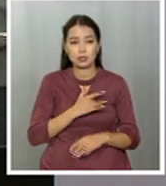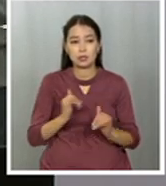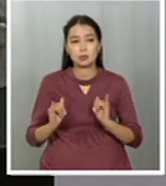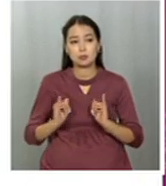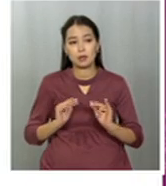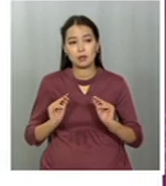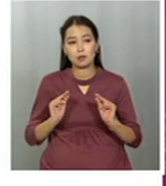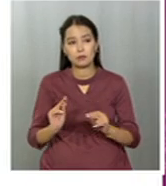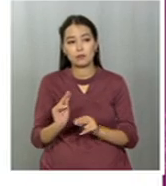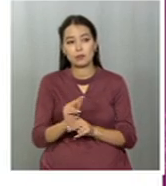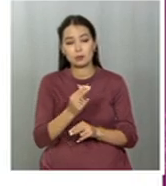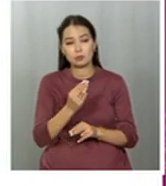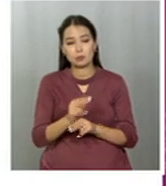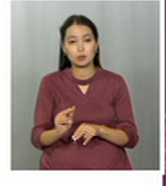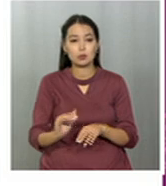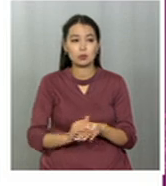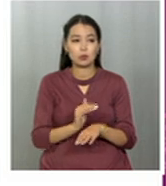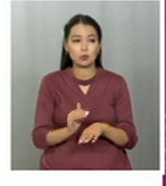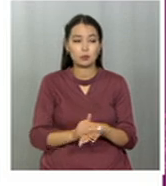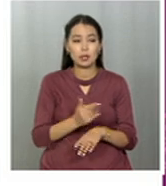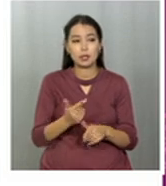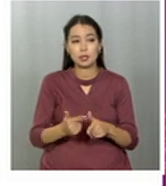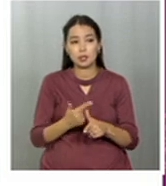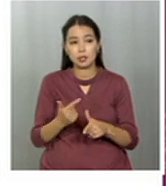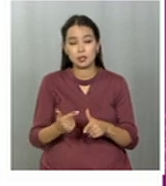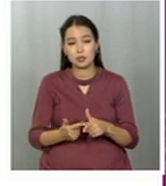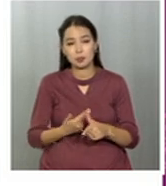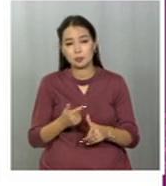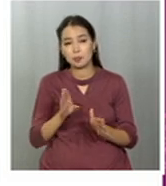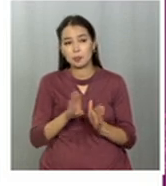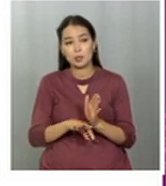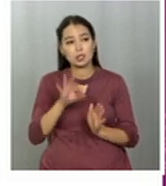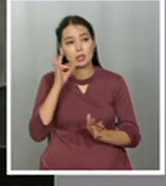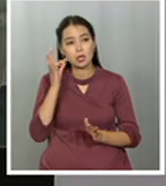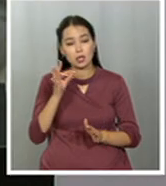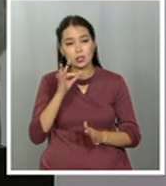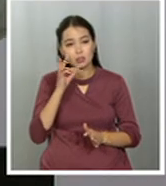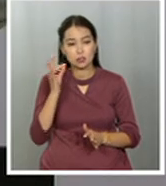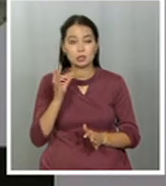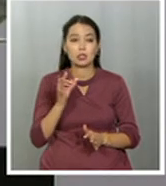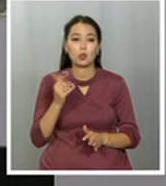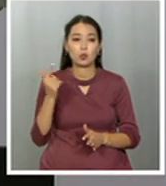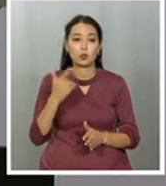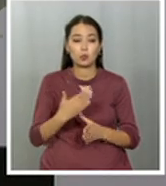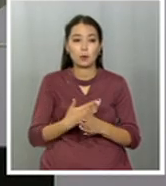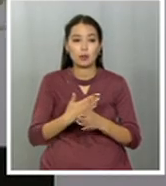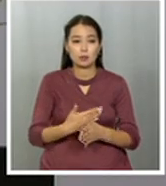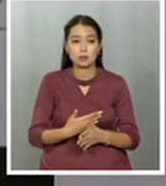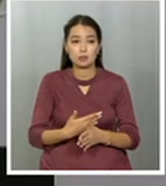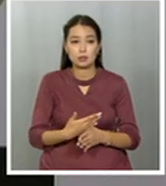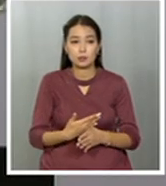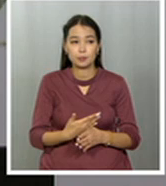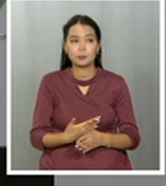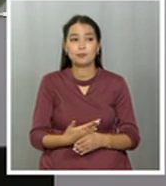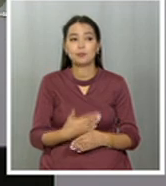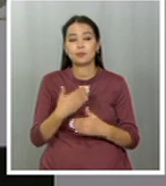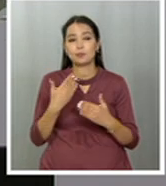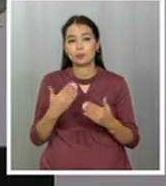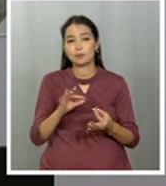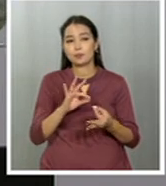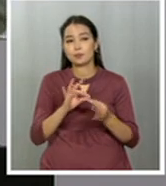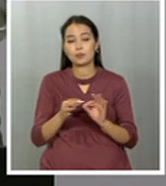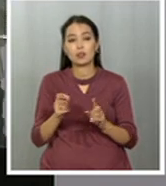справедливость, воспитанность, доброе имя, бескорыстие, гуманность. А так дается определение